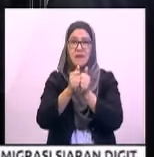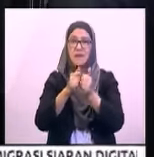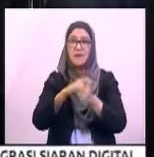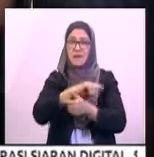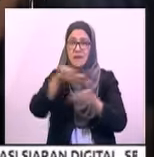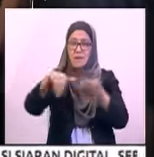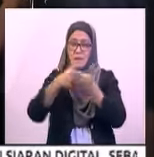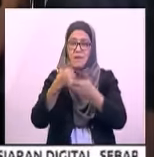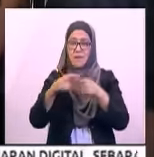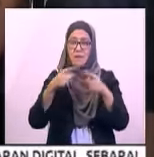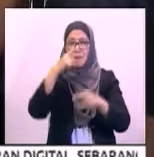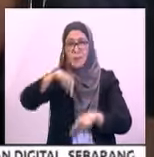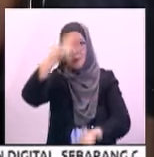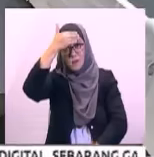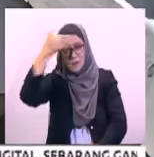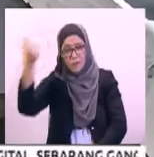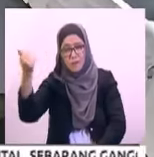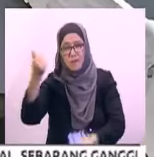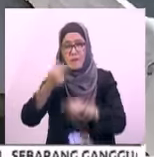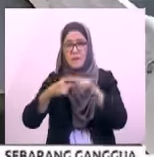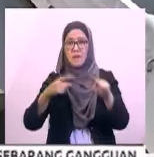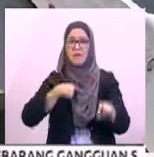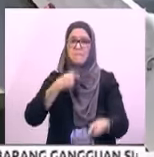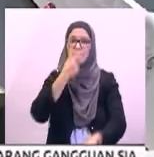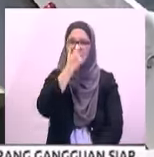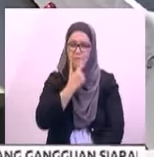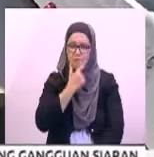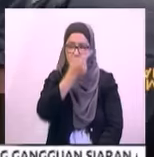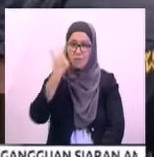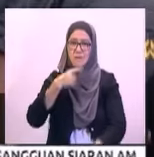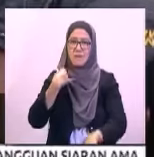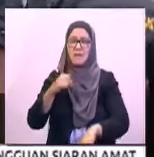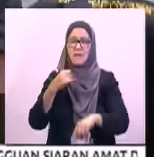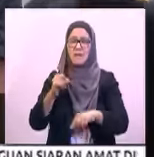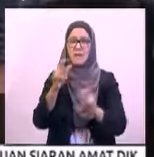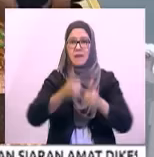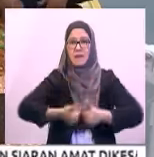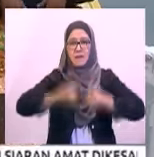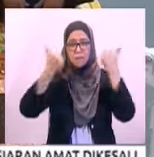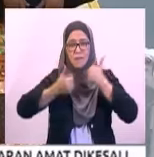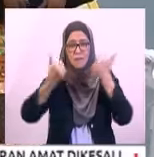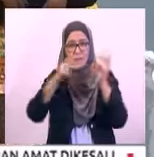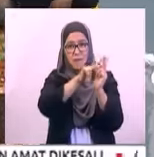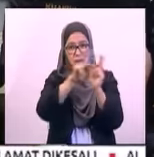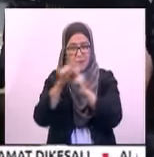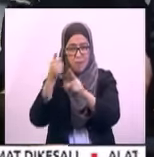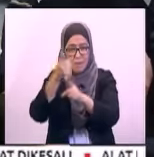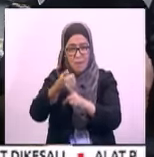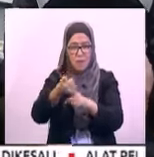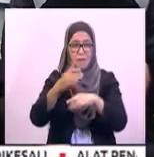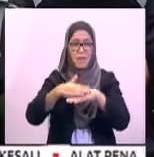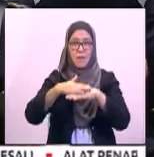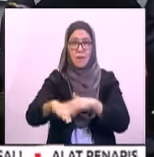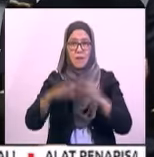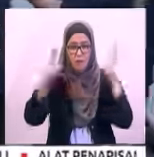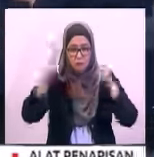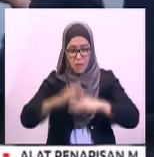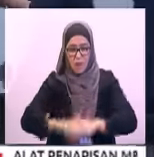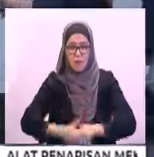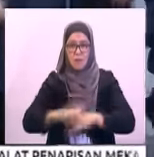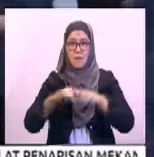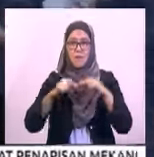di kampung halaman masing-masing. Selepas solat sunat Aidilfitri dan bertakbir raya, mereka akan menikmati juadah